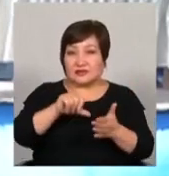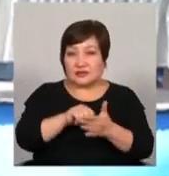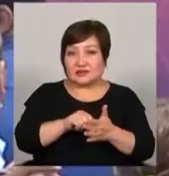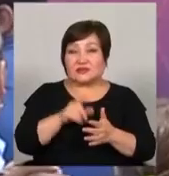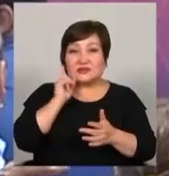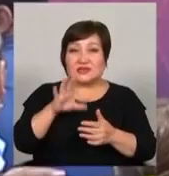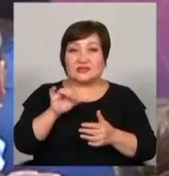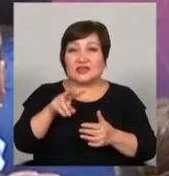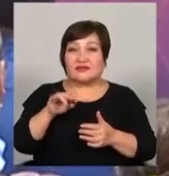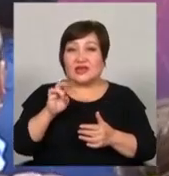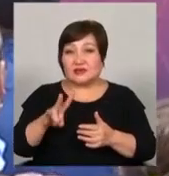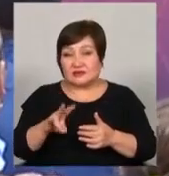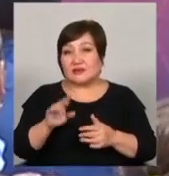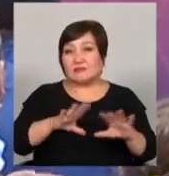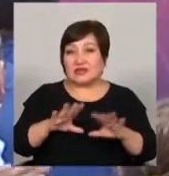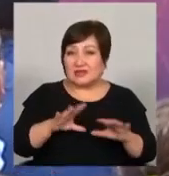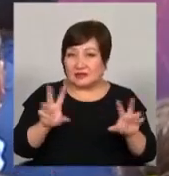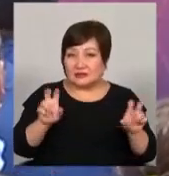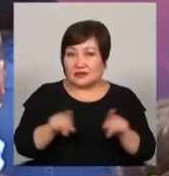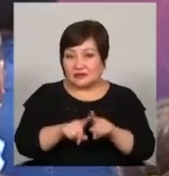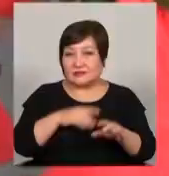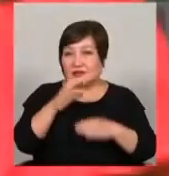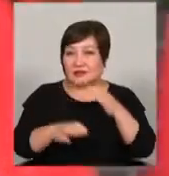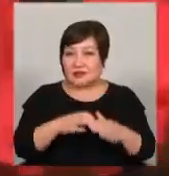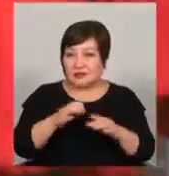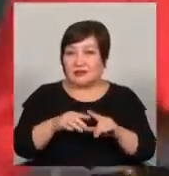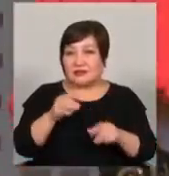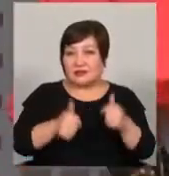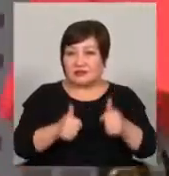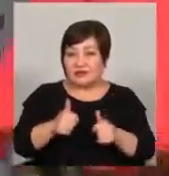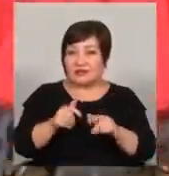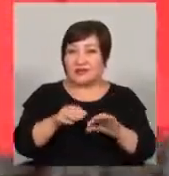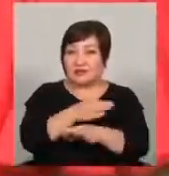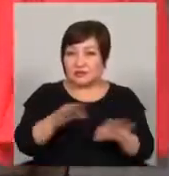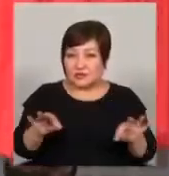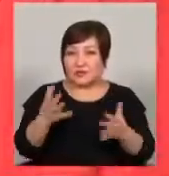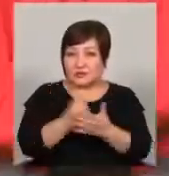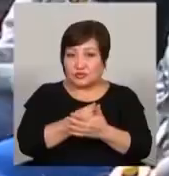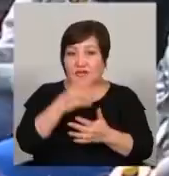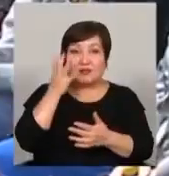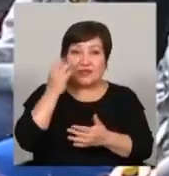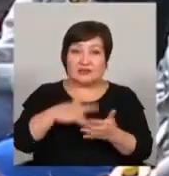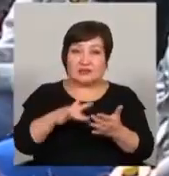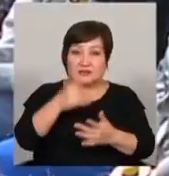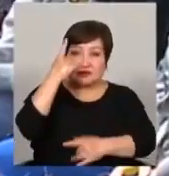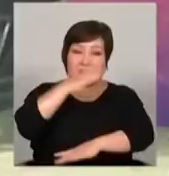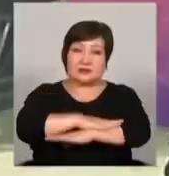және халықаралық байқауларға жолдама алады. Айта кетейік, конкурс Алматы қаласы әкімдігінің қолдауымен ұйымдастырылып отыр.